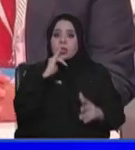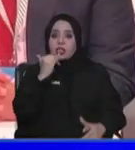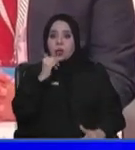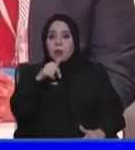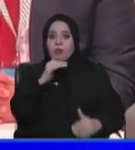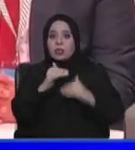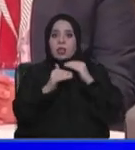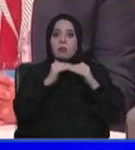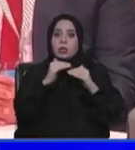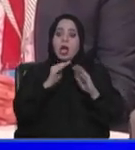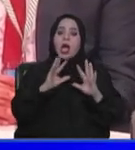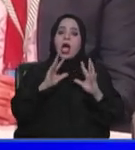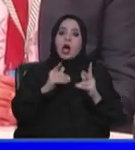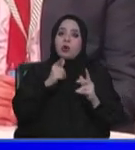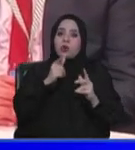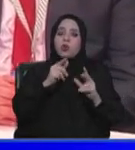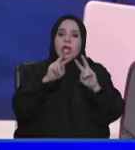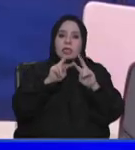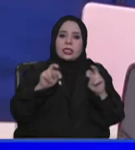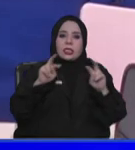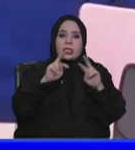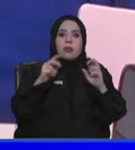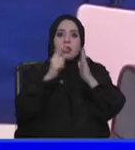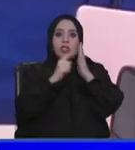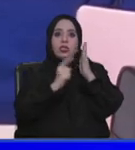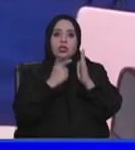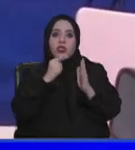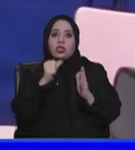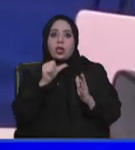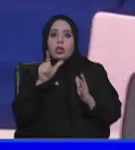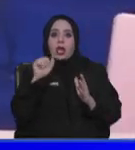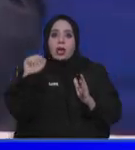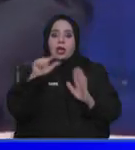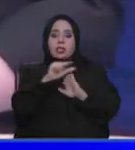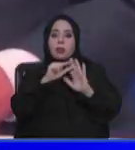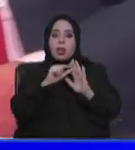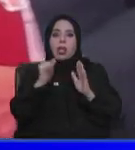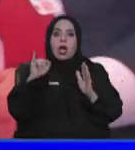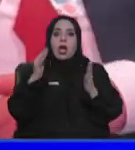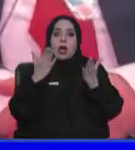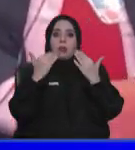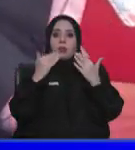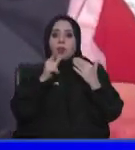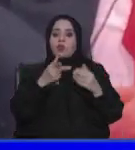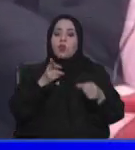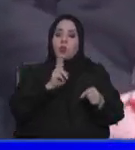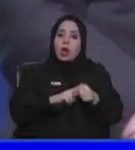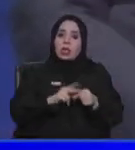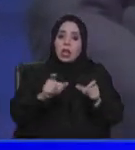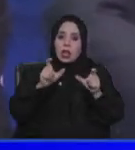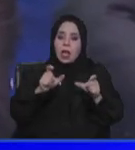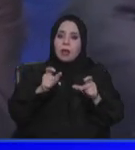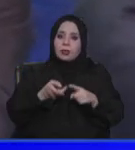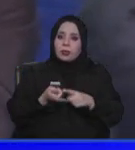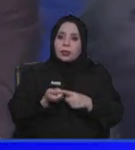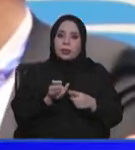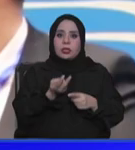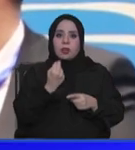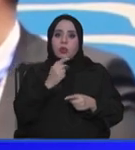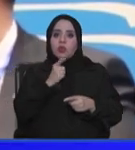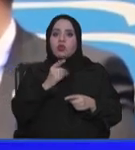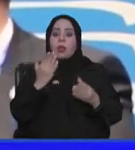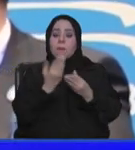المياه او في ايجاد تشريعات تتعلق بقضيه المناخ او الامن السيبراني بالاضافه